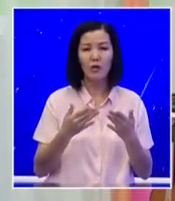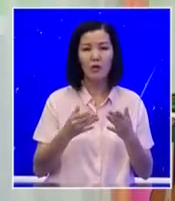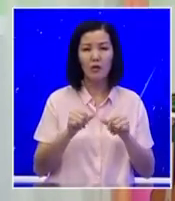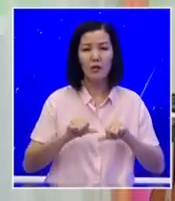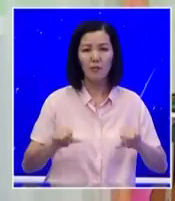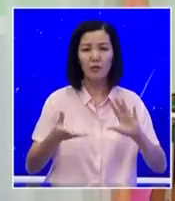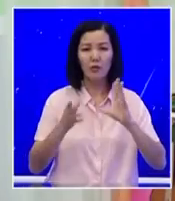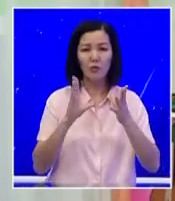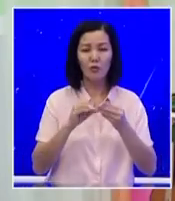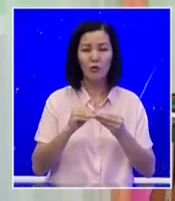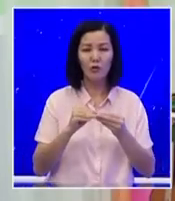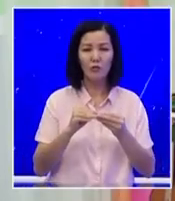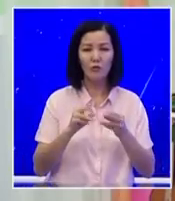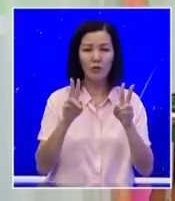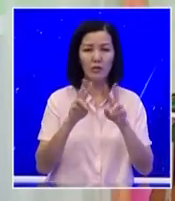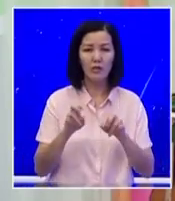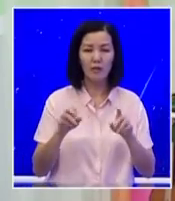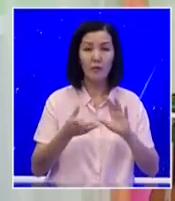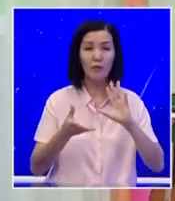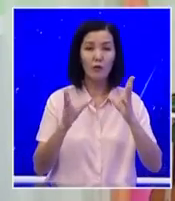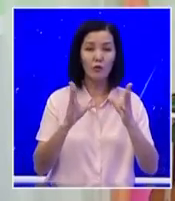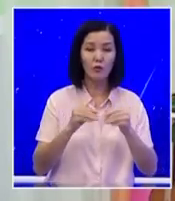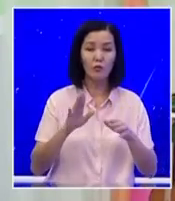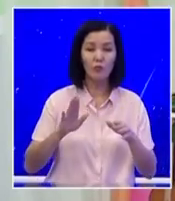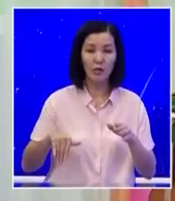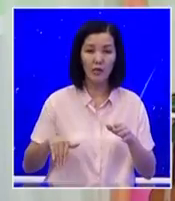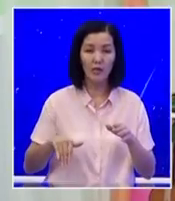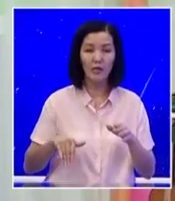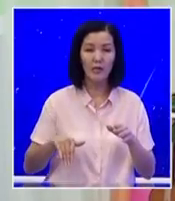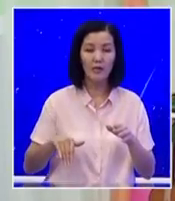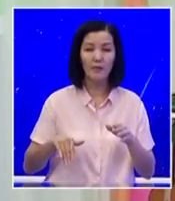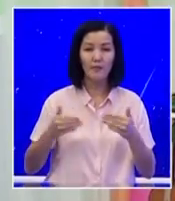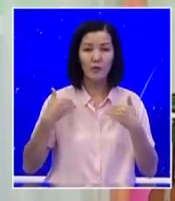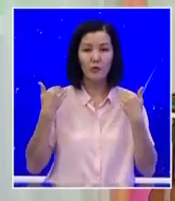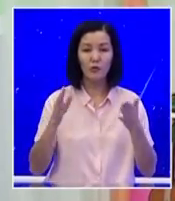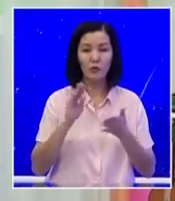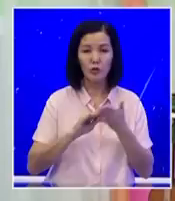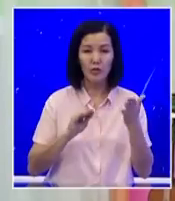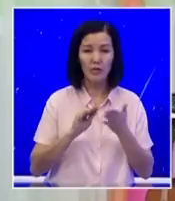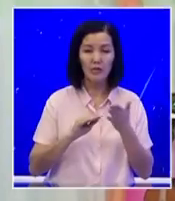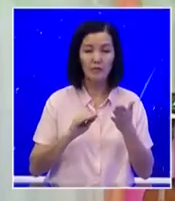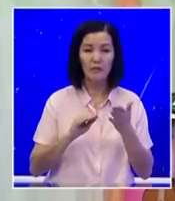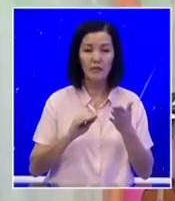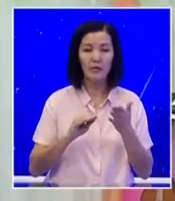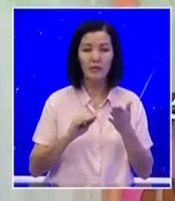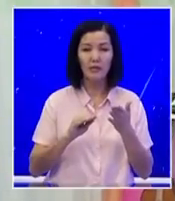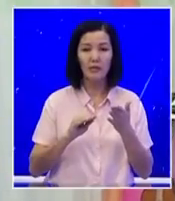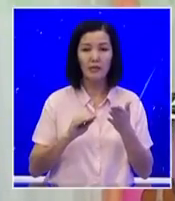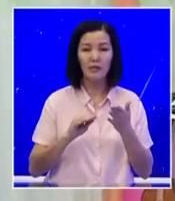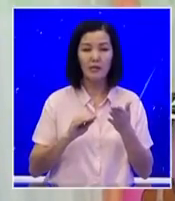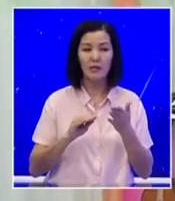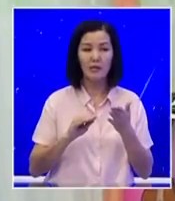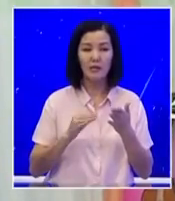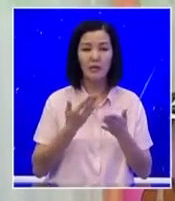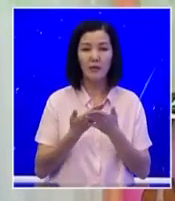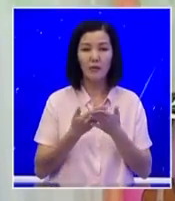бойынша біз сараптама жүргіземіз де, сосын сол бойынша арнайы жаңағы егер